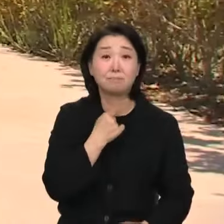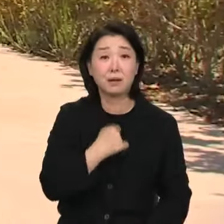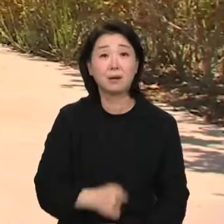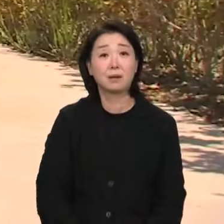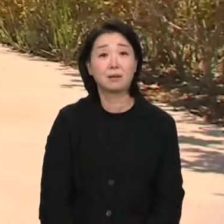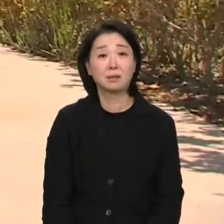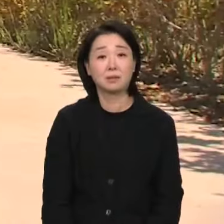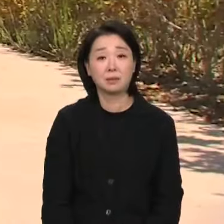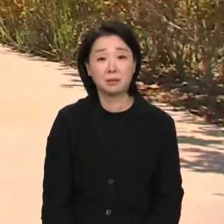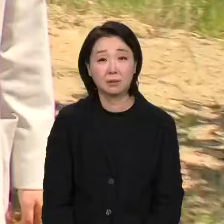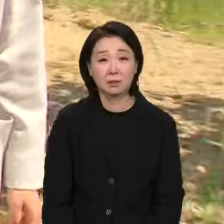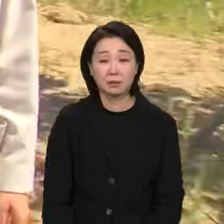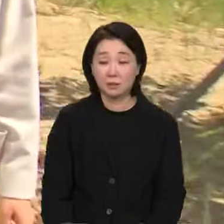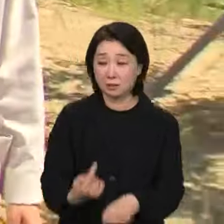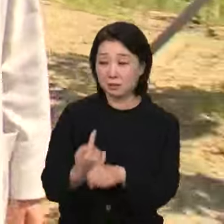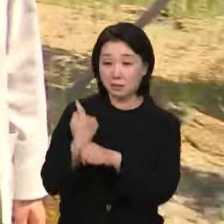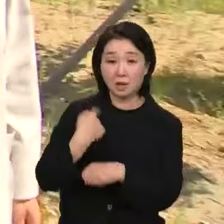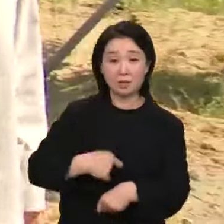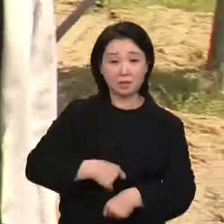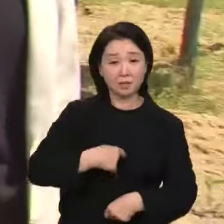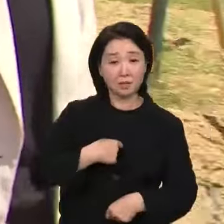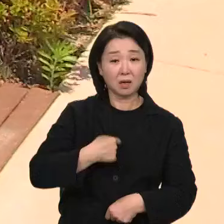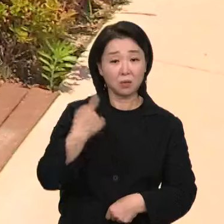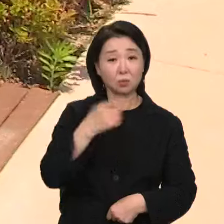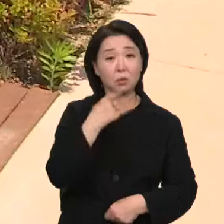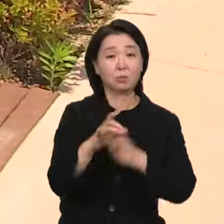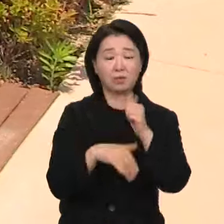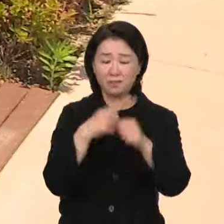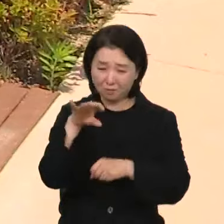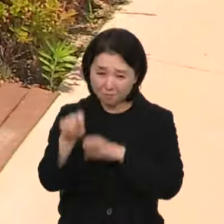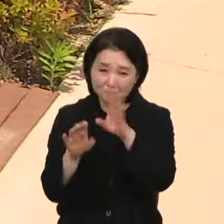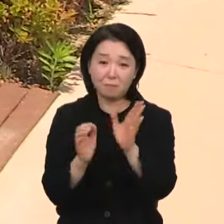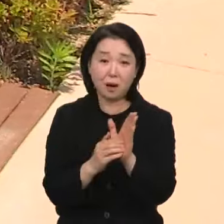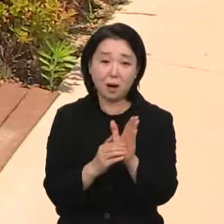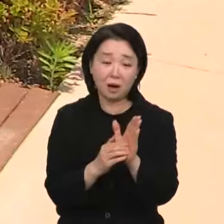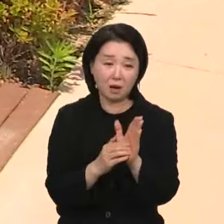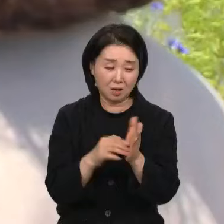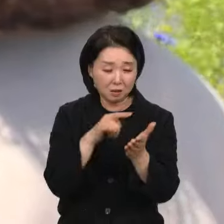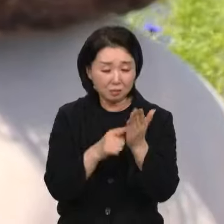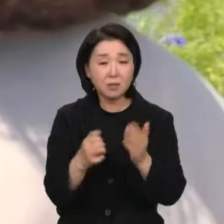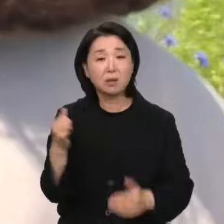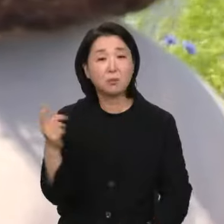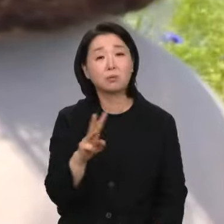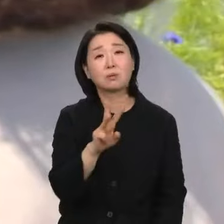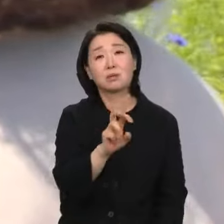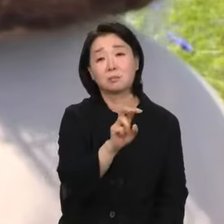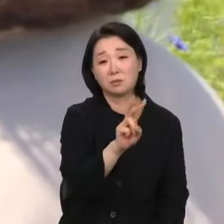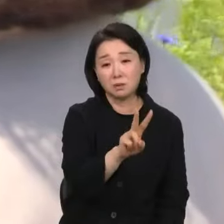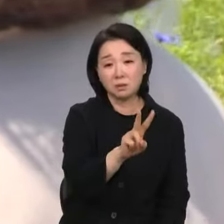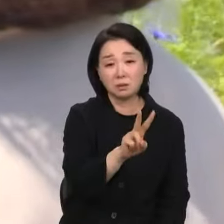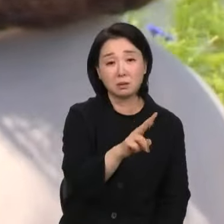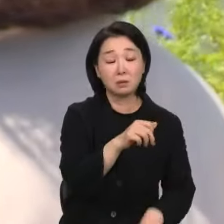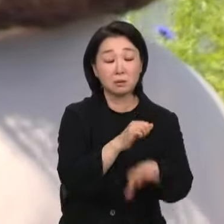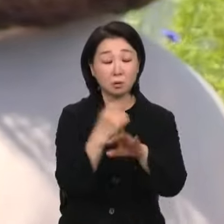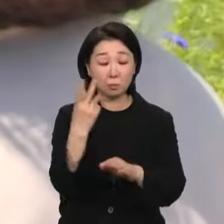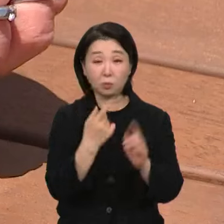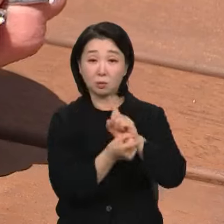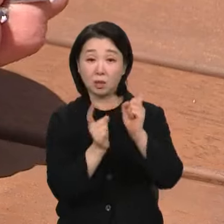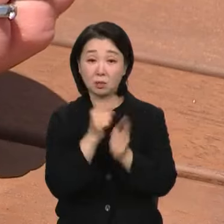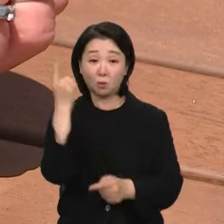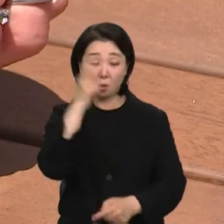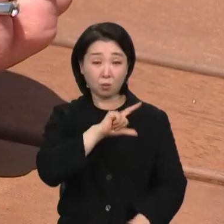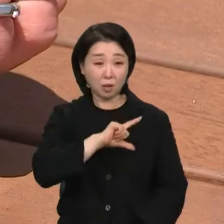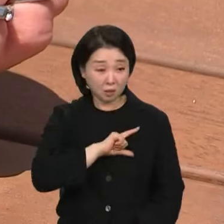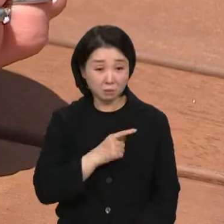지난해 진상조사위원회에 처음 털어놓았습니다. 피해자 번호 32번. 그러고 나니 번호 대신 얼굴과